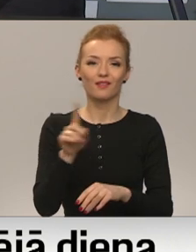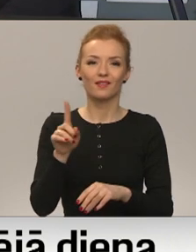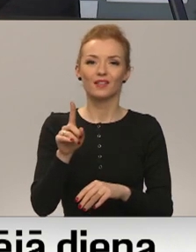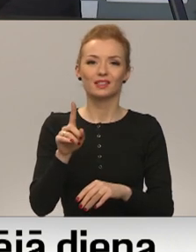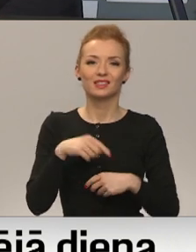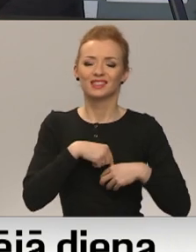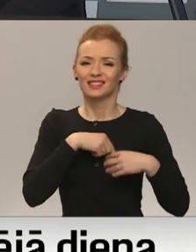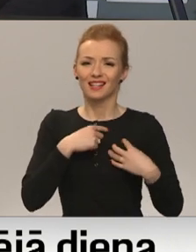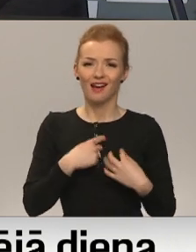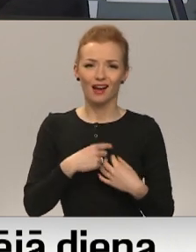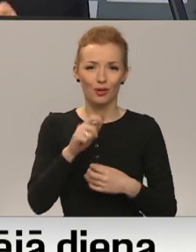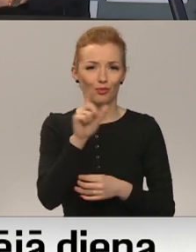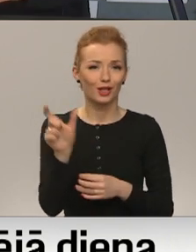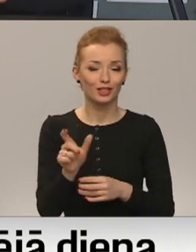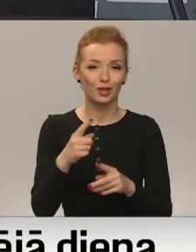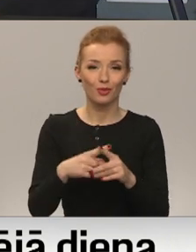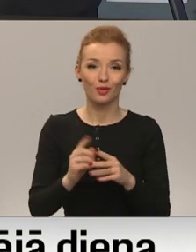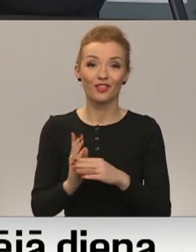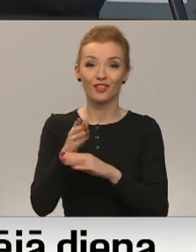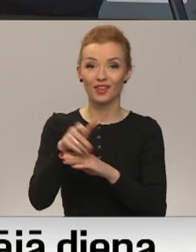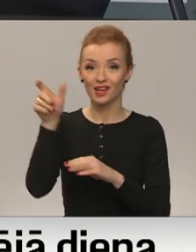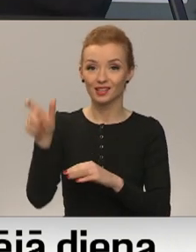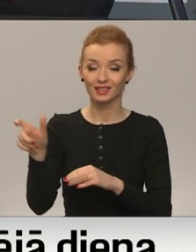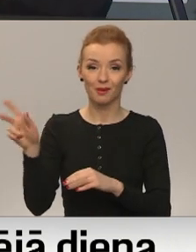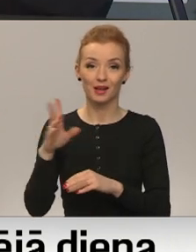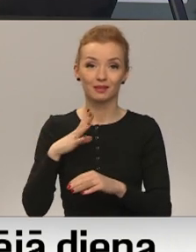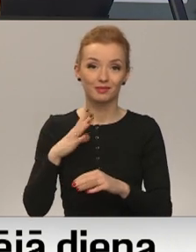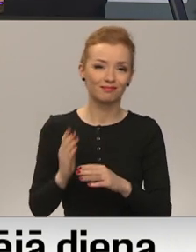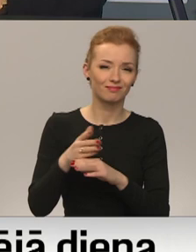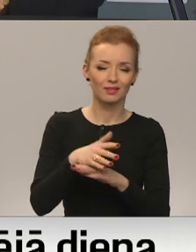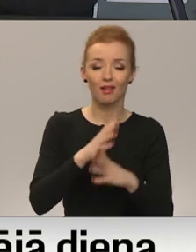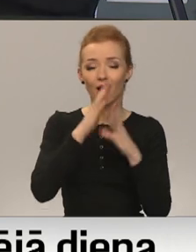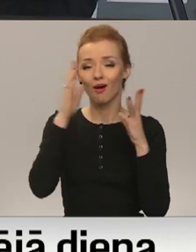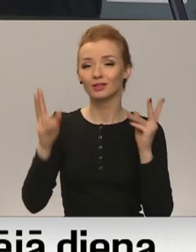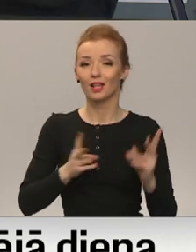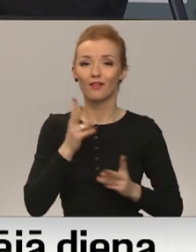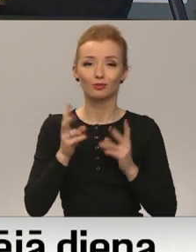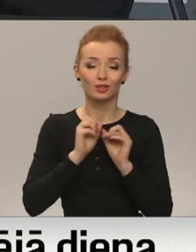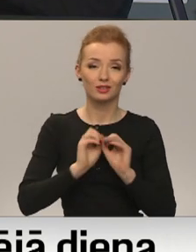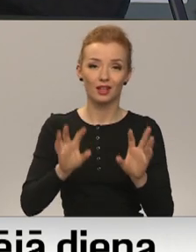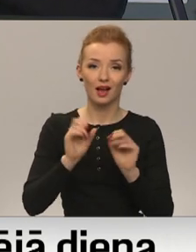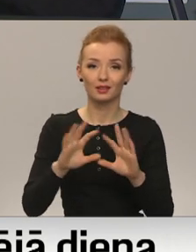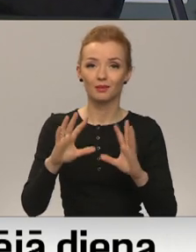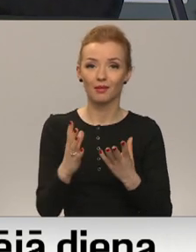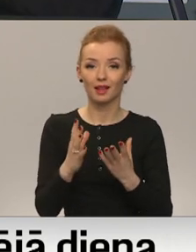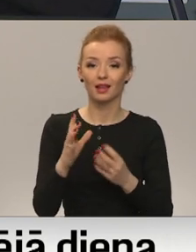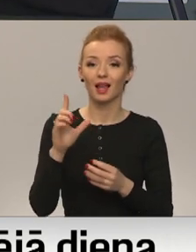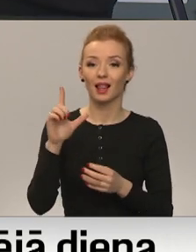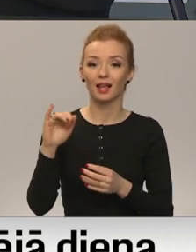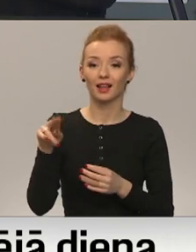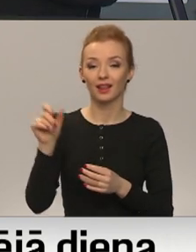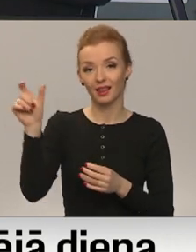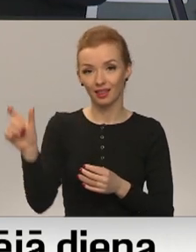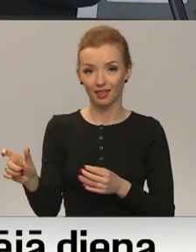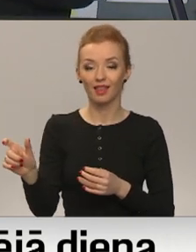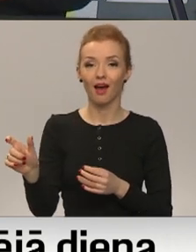mirkļiem un viesiem, kas viesojušies šeit, bija ārkārtīgi daudz iedvesmojošu cilvēku, taču Linda pastāstīs, kas